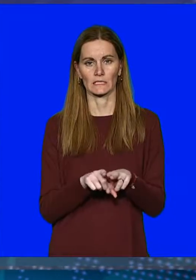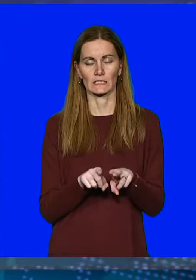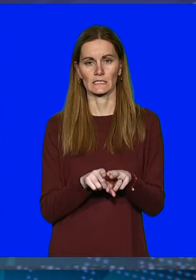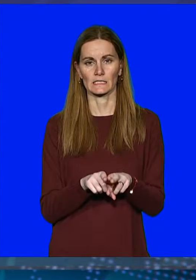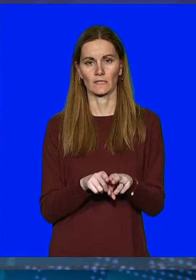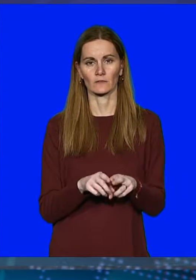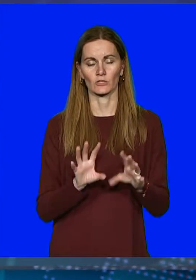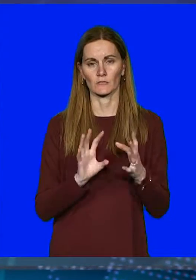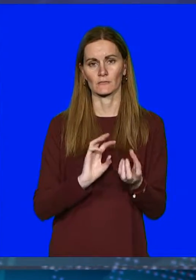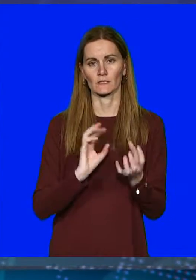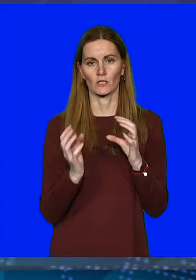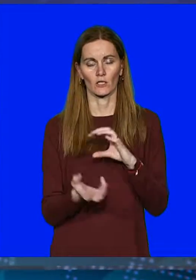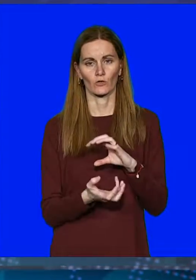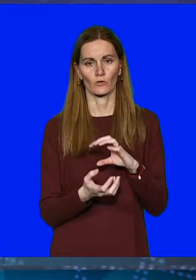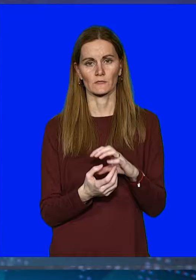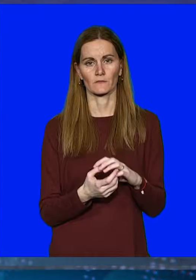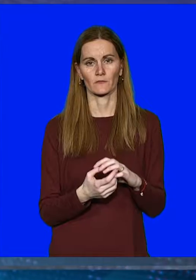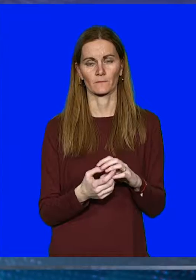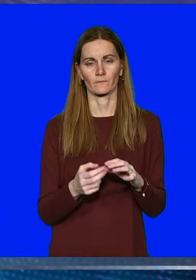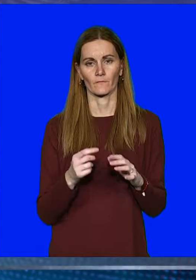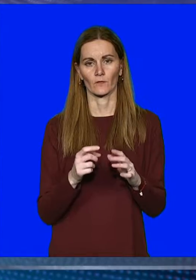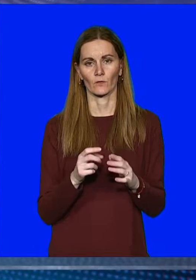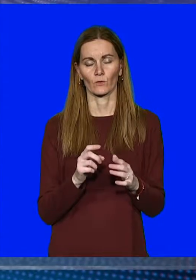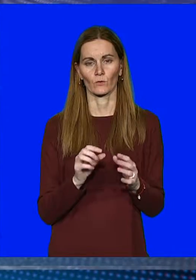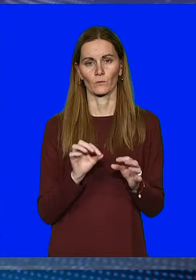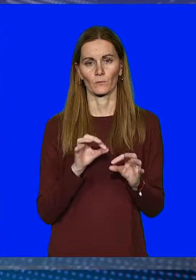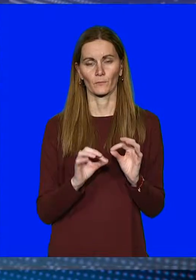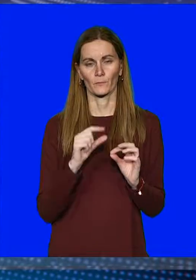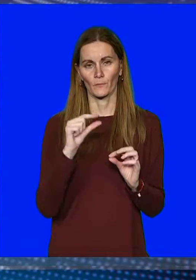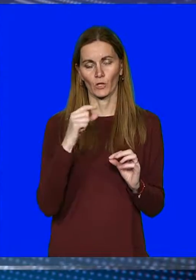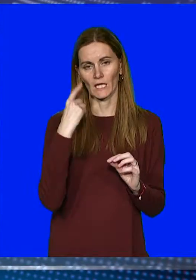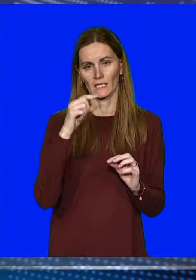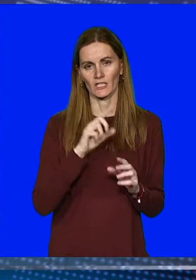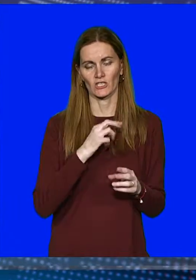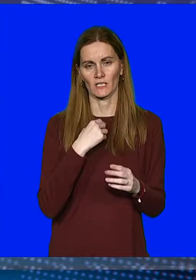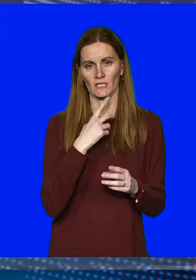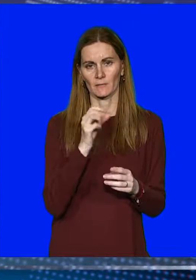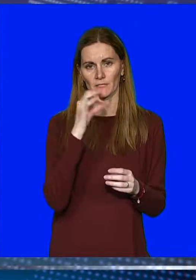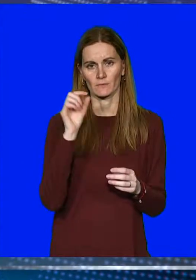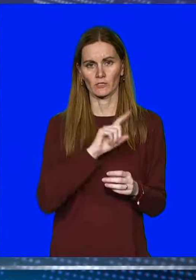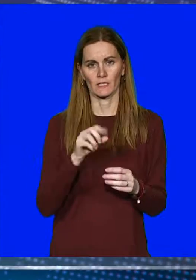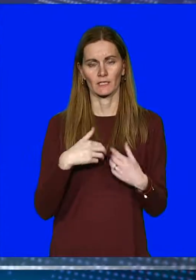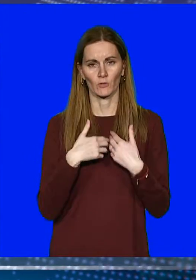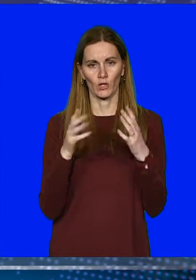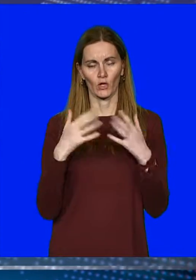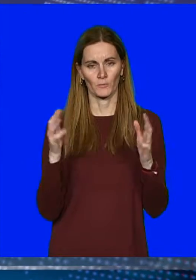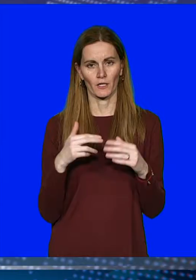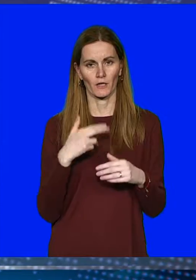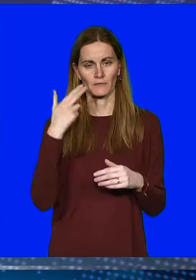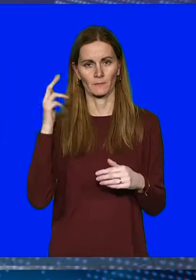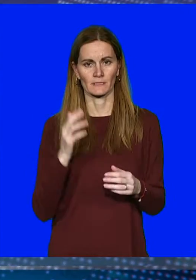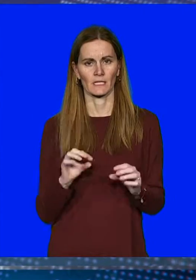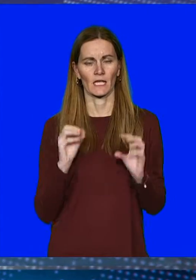povezanosti, zajedništva i kad smo se razumjeli u poriječi pa čak i bez riječi. Pjesme nije imao namjeru objaviti,